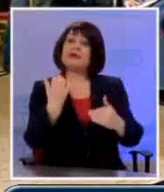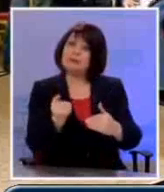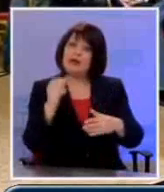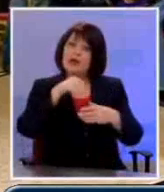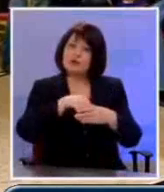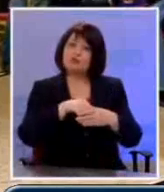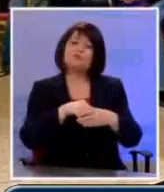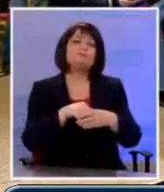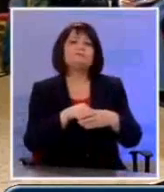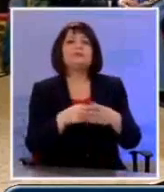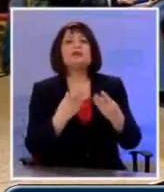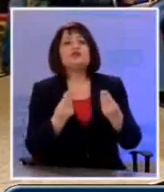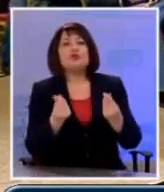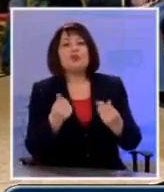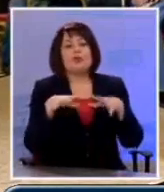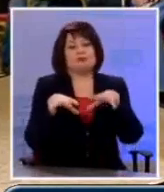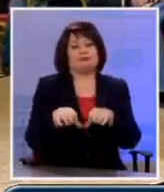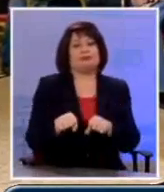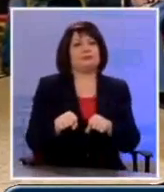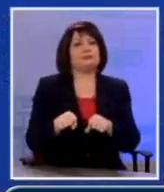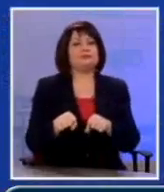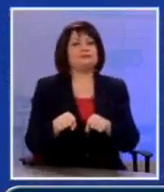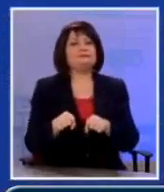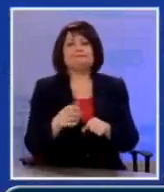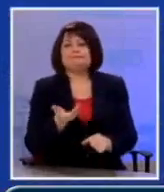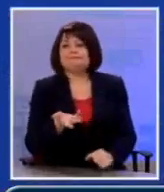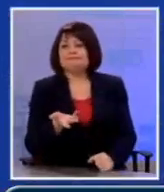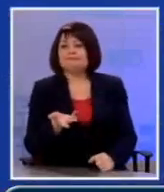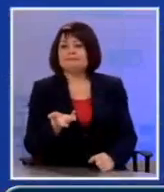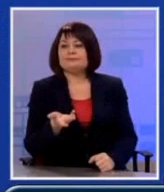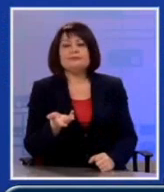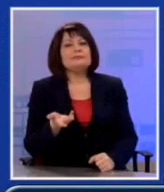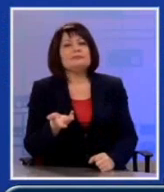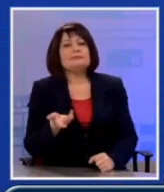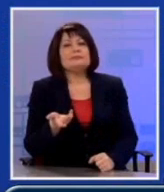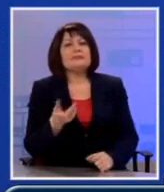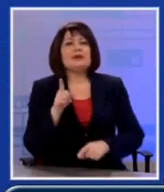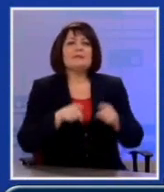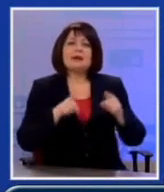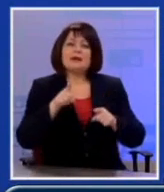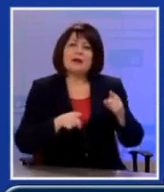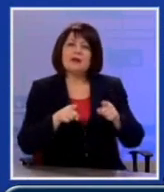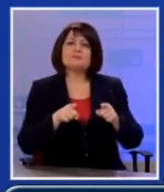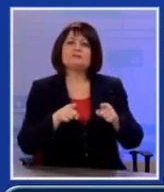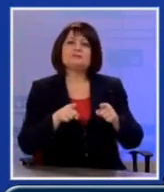με έναν τρόπο επικρατήσει και παγιωθεί προνόμια